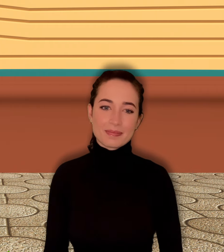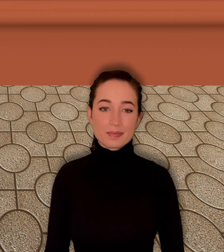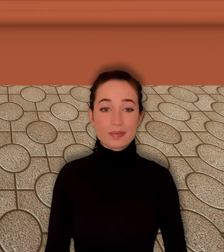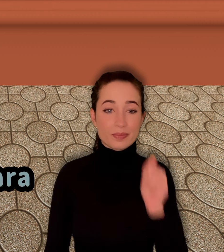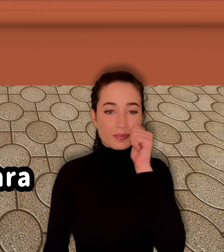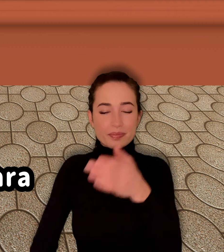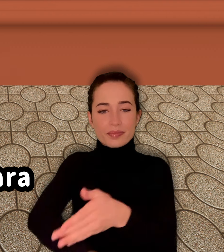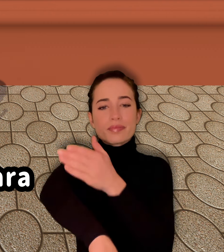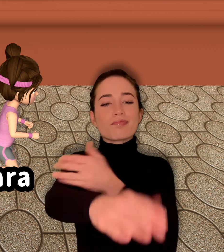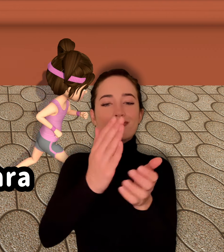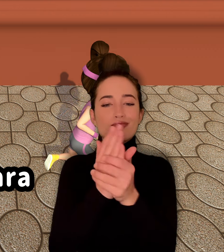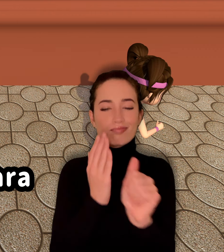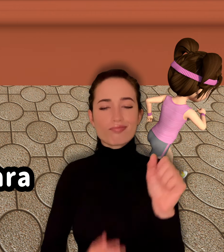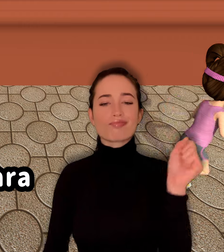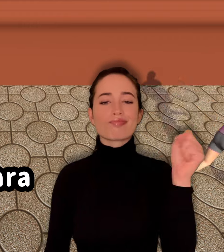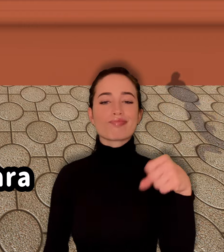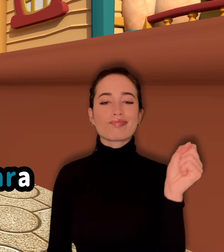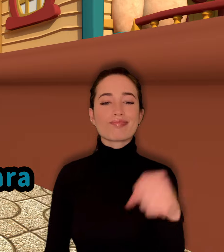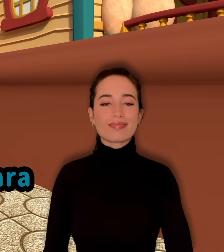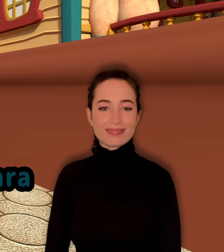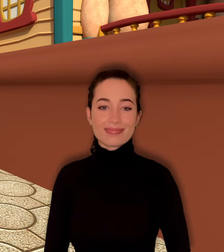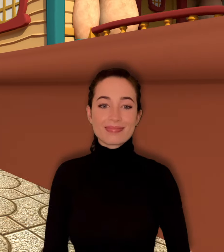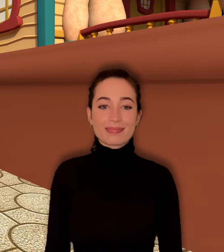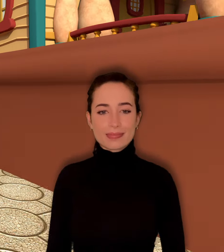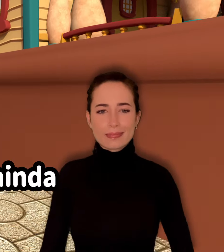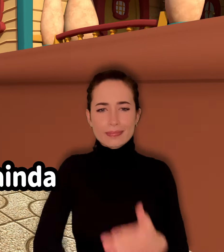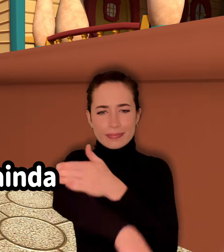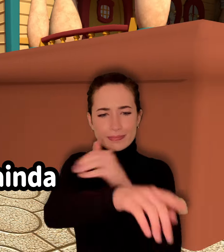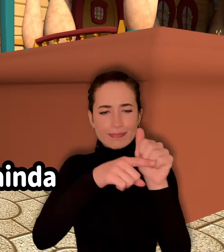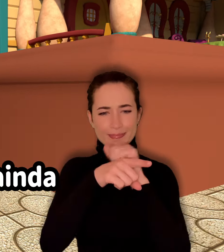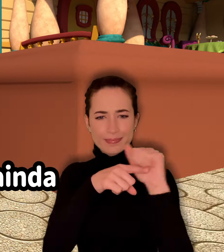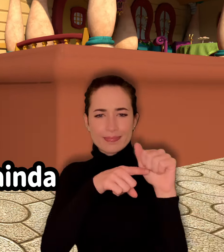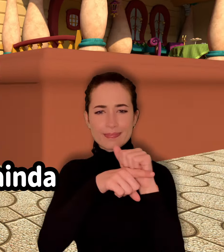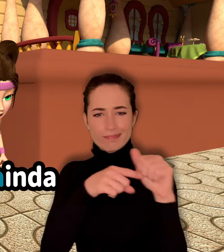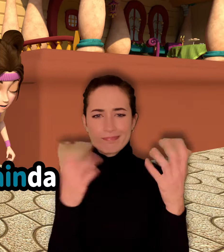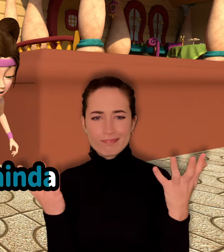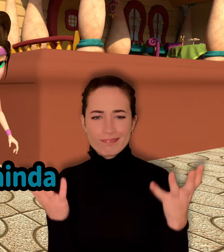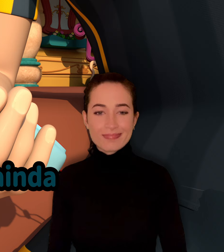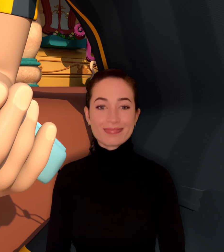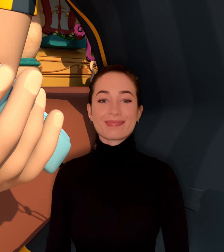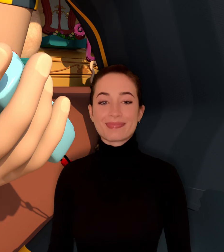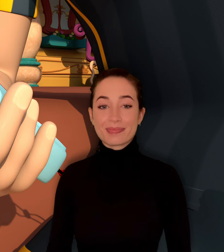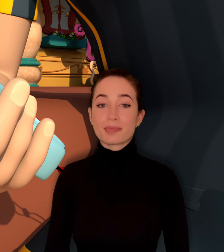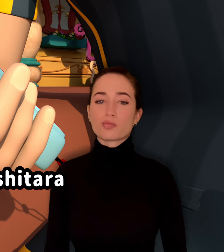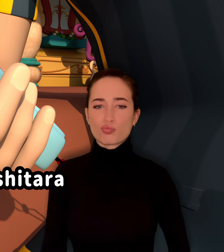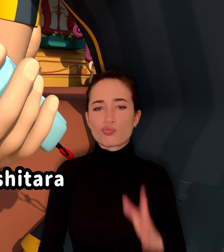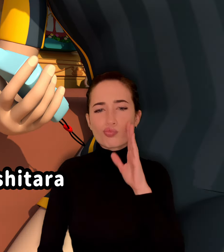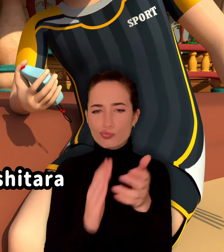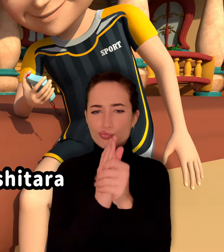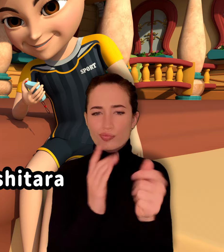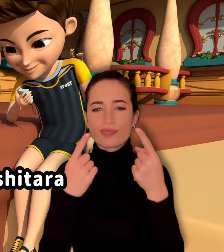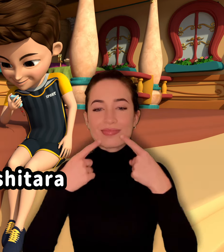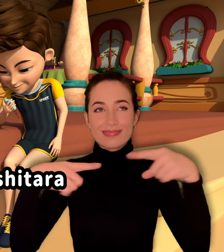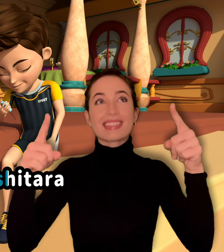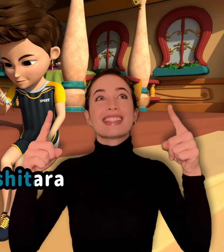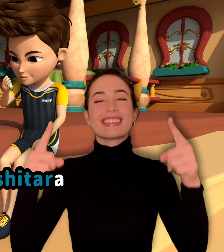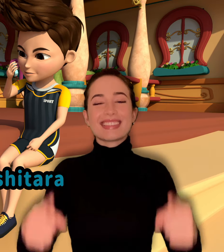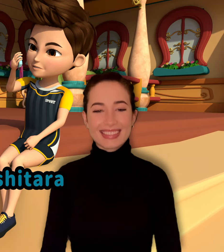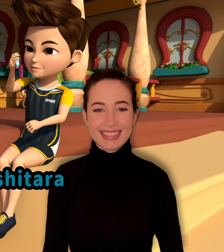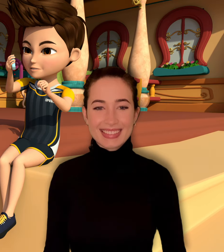だ明日は来るから悩むことないんだ熱心で